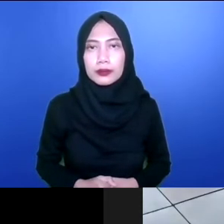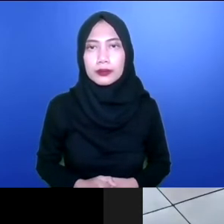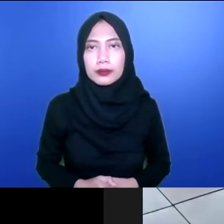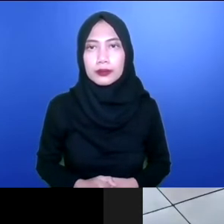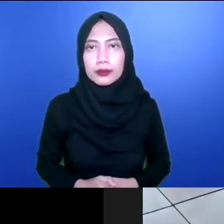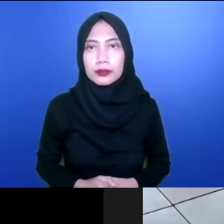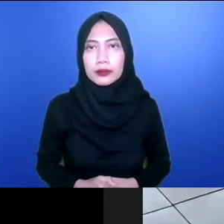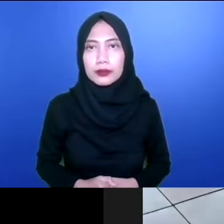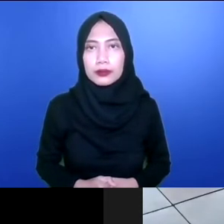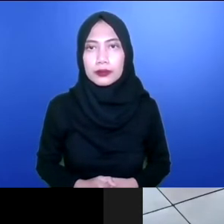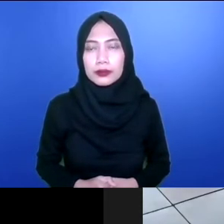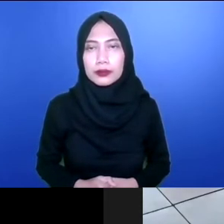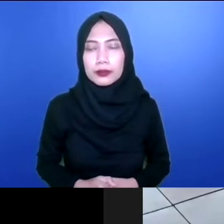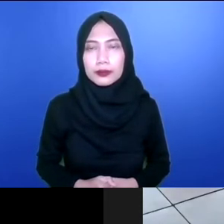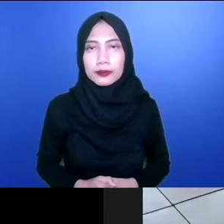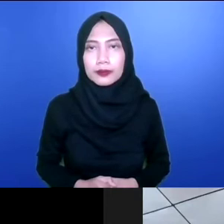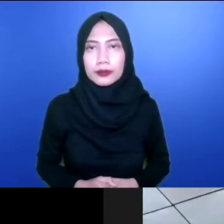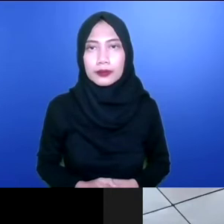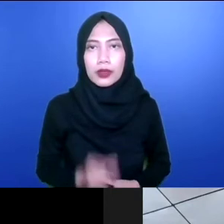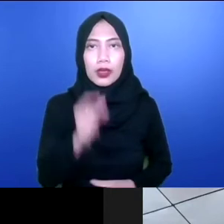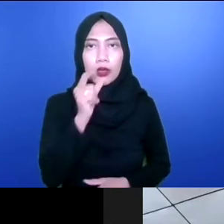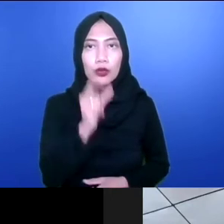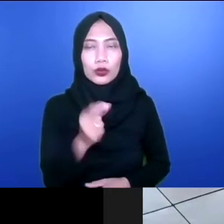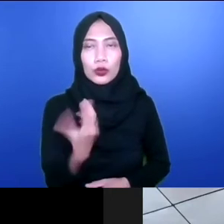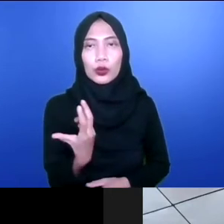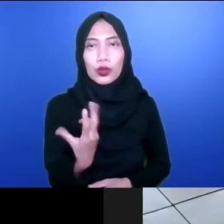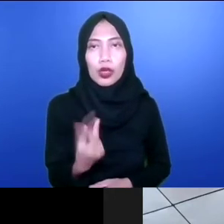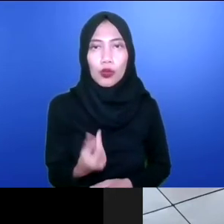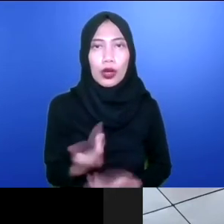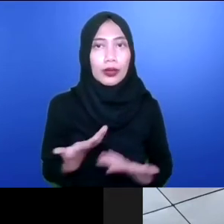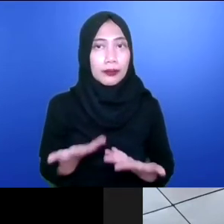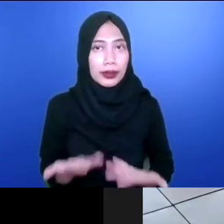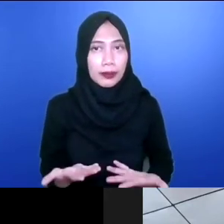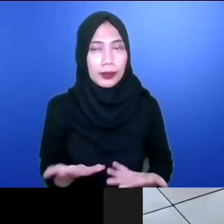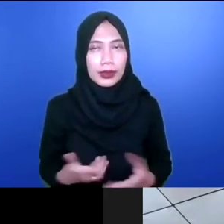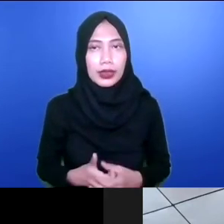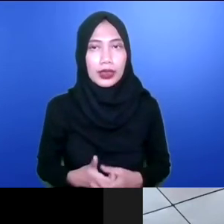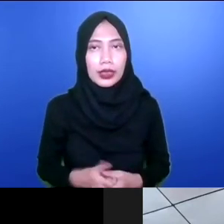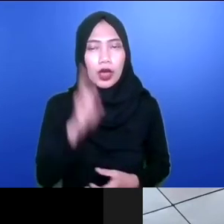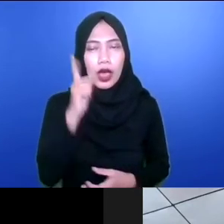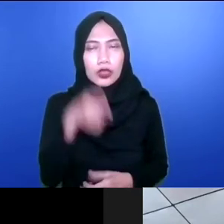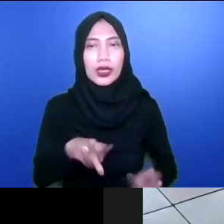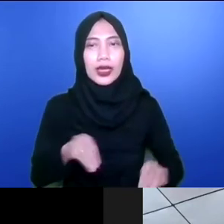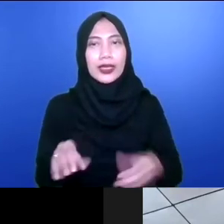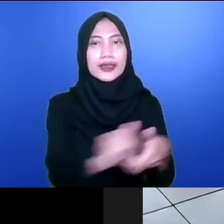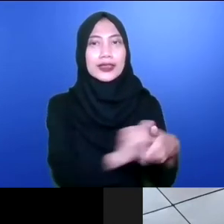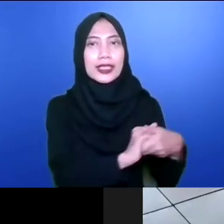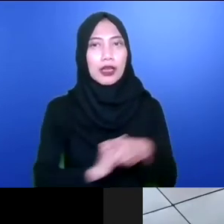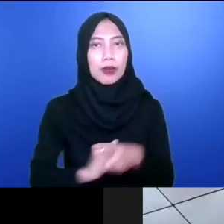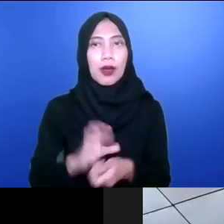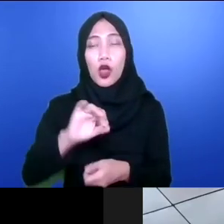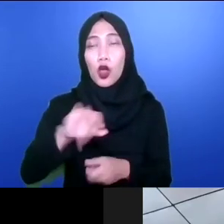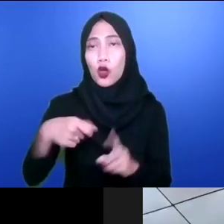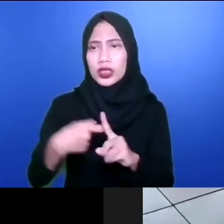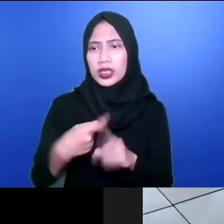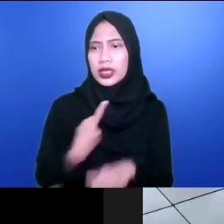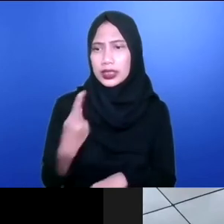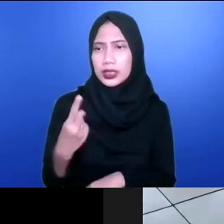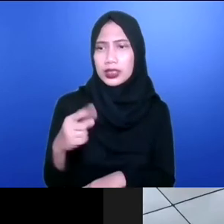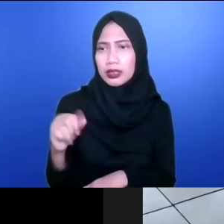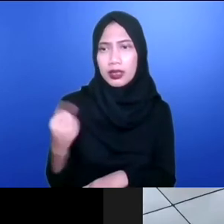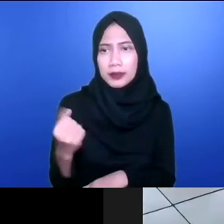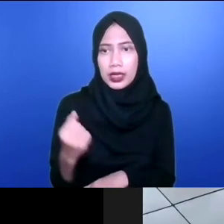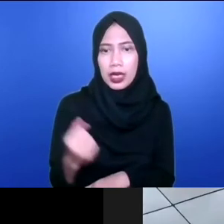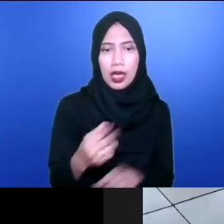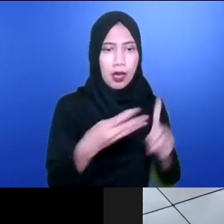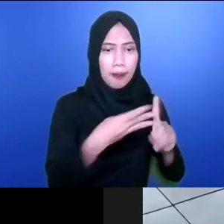mendengar dan membaca. Tapi keuangan itu literasinya perlu kerjasama. OJK tidak dapat melakukan sendiri, BI tidak dapat melakukan sendiri,